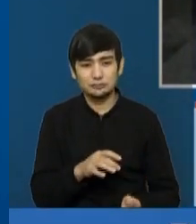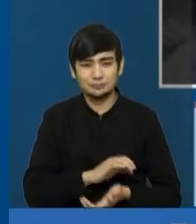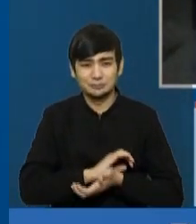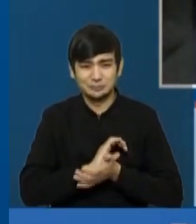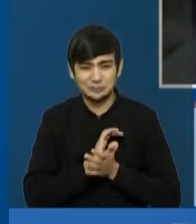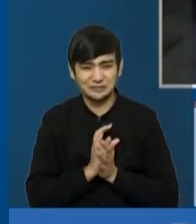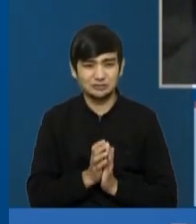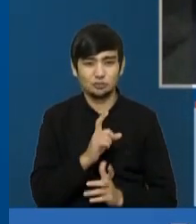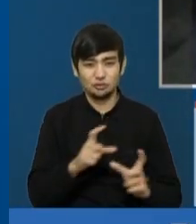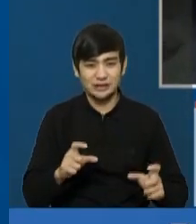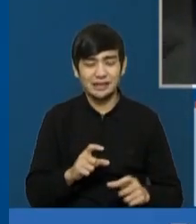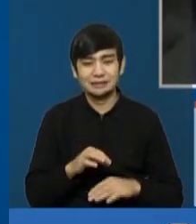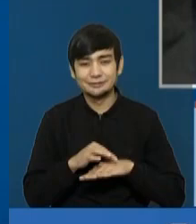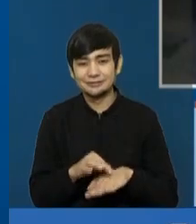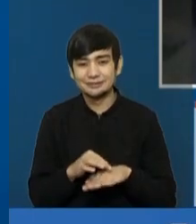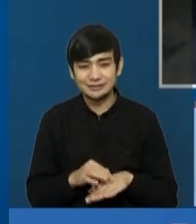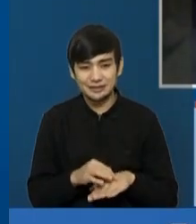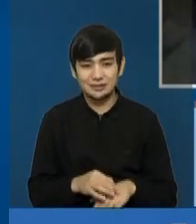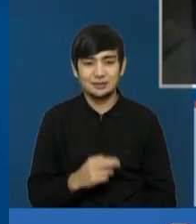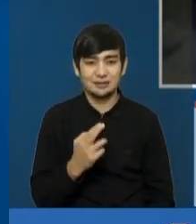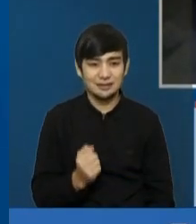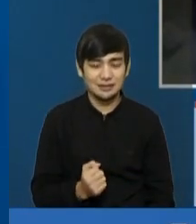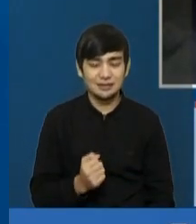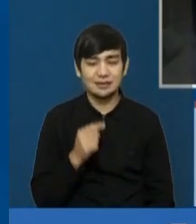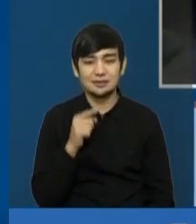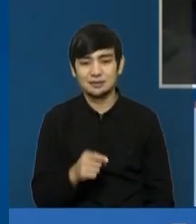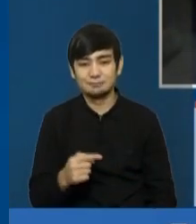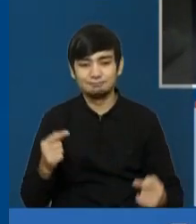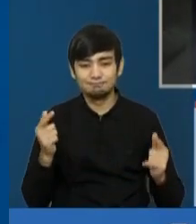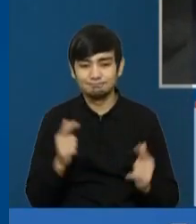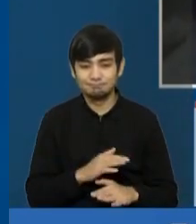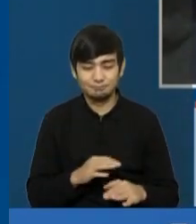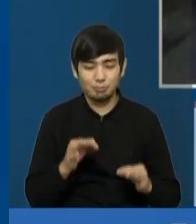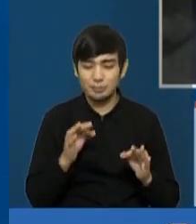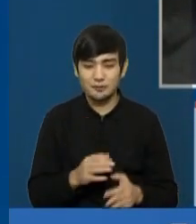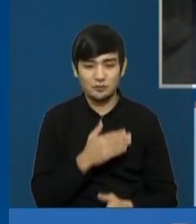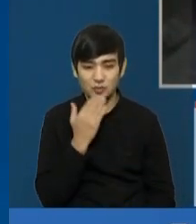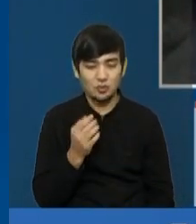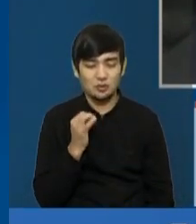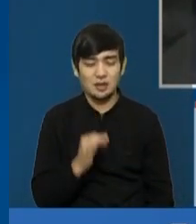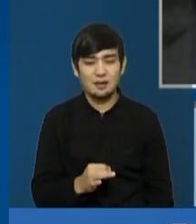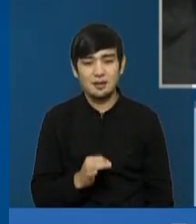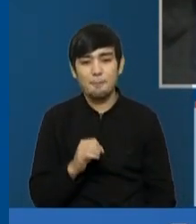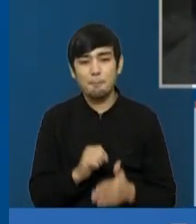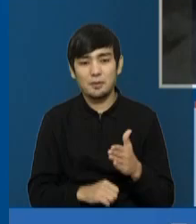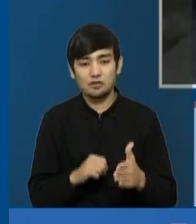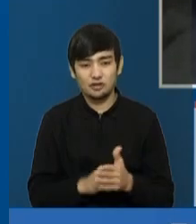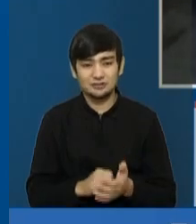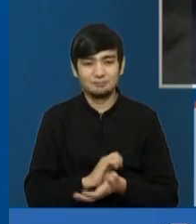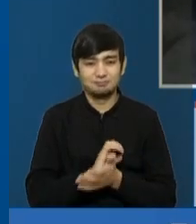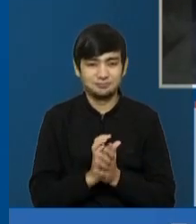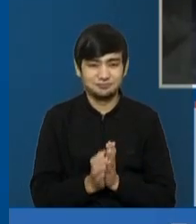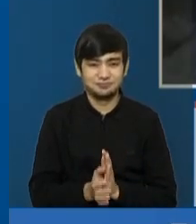толы адамдарды тасымалдау әрине ол дұрыс емес. Себебі лық